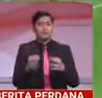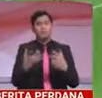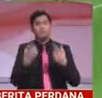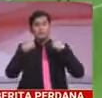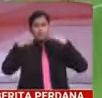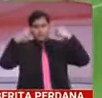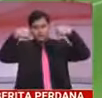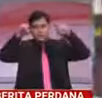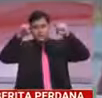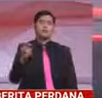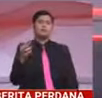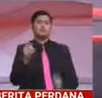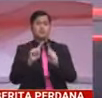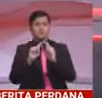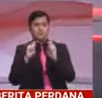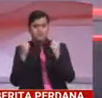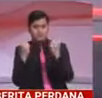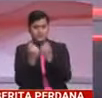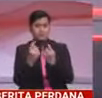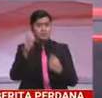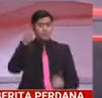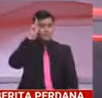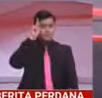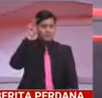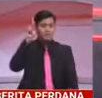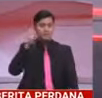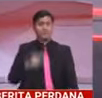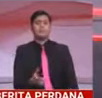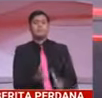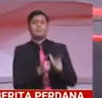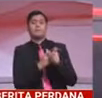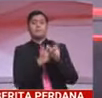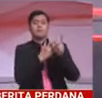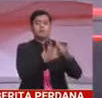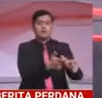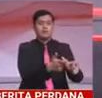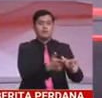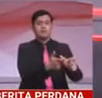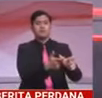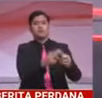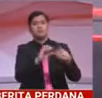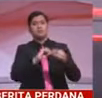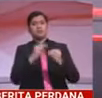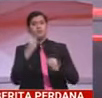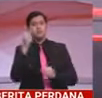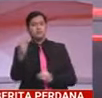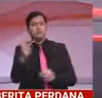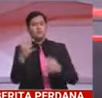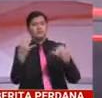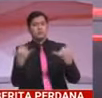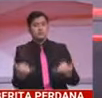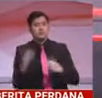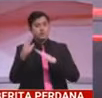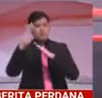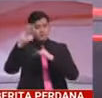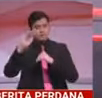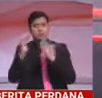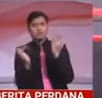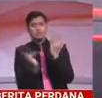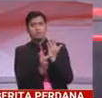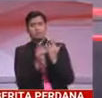United pelari menarik nomor dua dunia sofa icing bergantung sepenuhnya kepada teknologi untuk